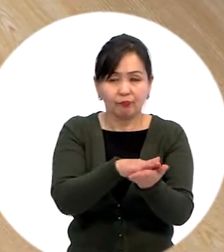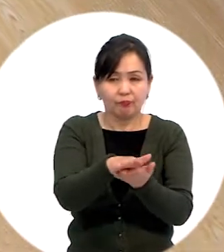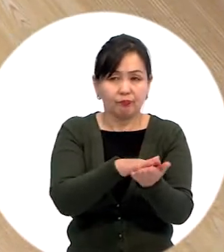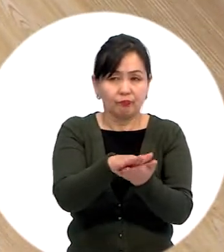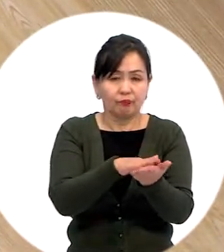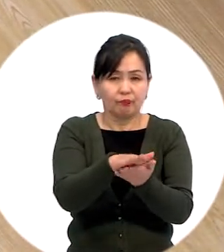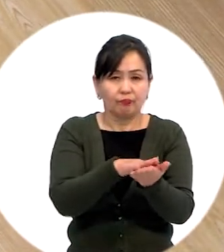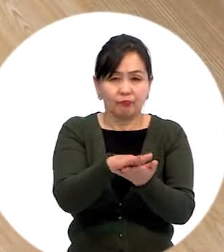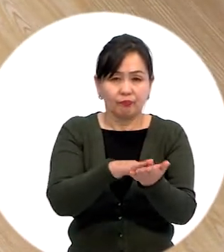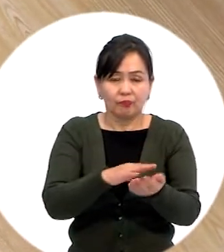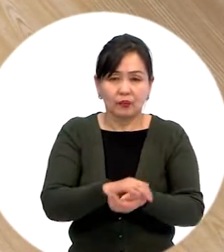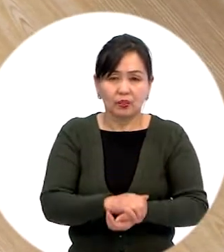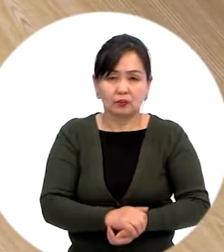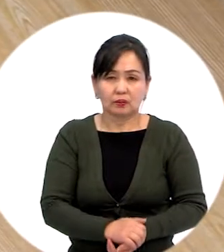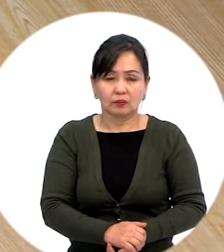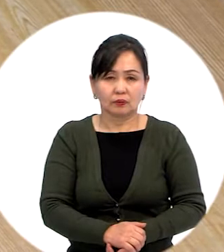Цових үйлдэлээ хийгээд.